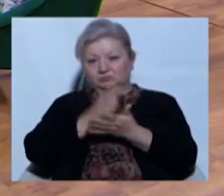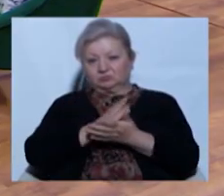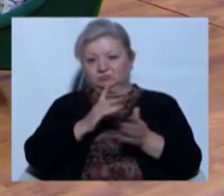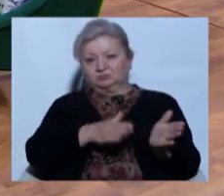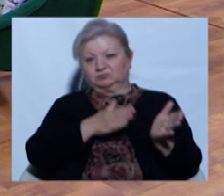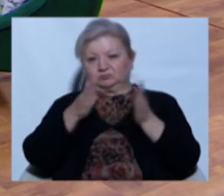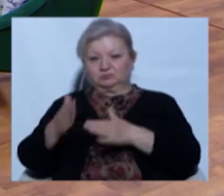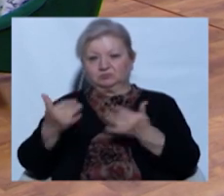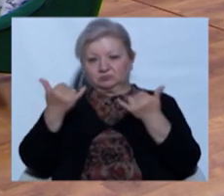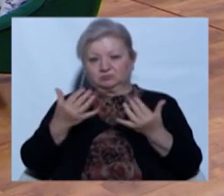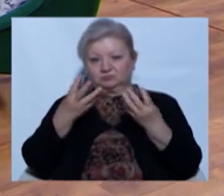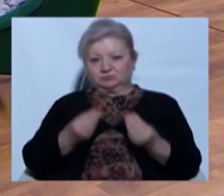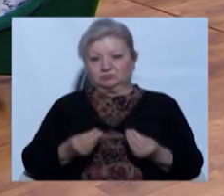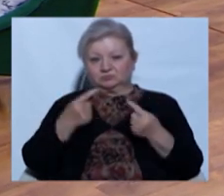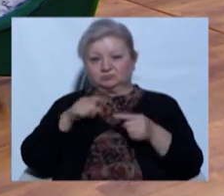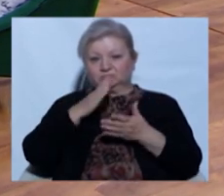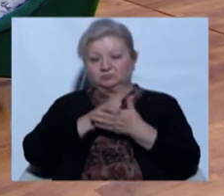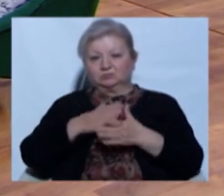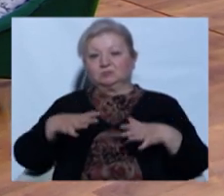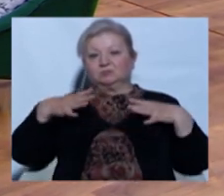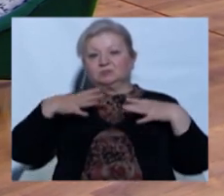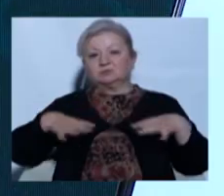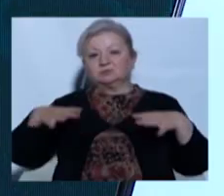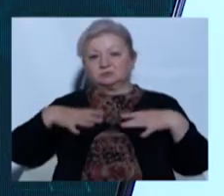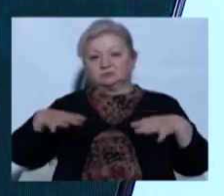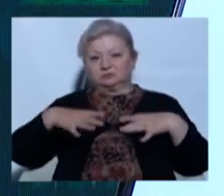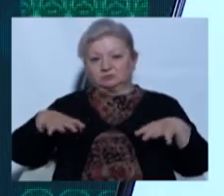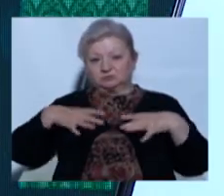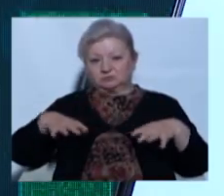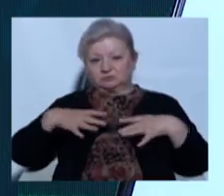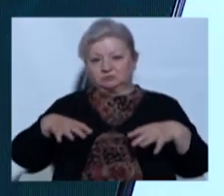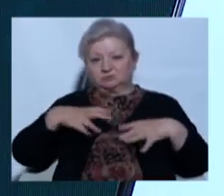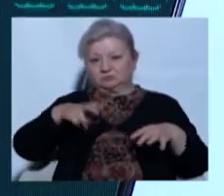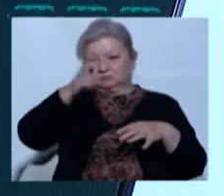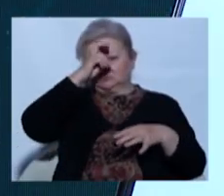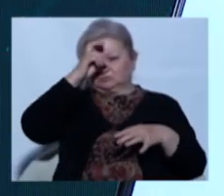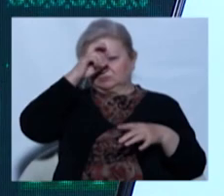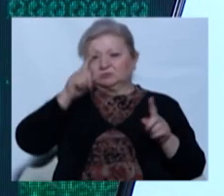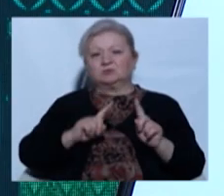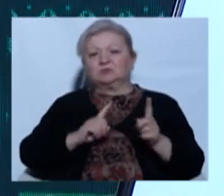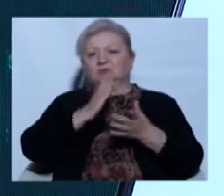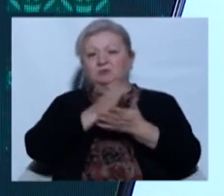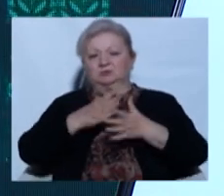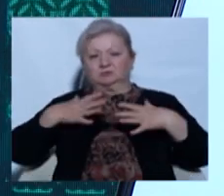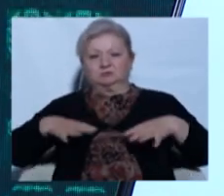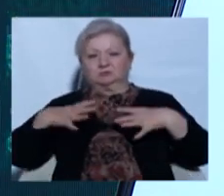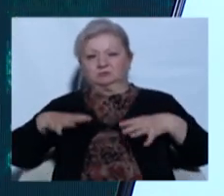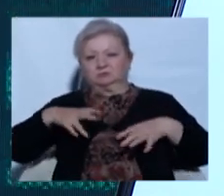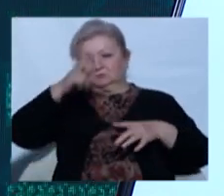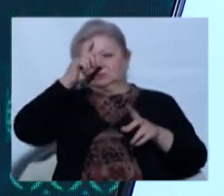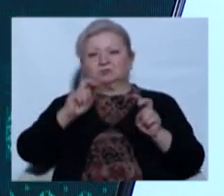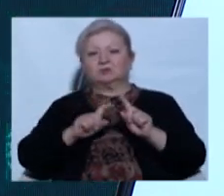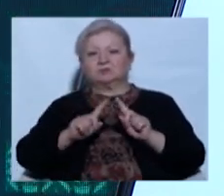გადავდივართ დღევანდელ დღეს, ეს არის საქართველოს სახელმწიფო. საქართველოს სახელმწიფო, რა არის ზოგადად საქართველოს სახელმწიფო, რას